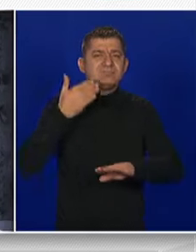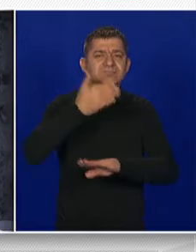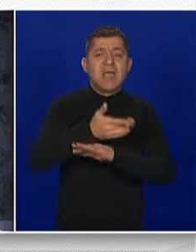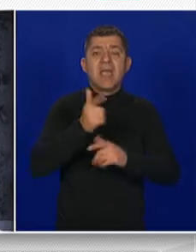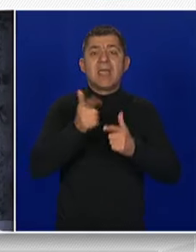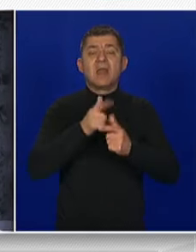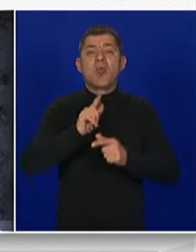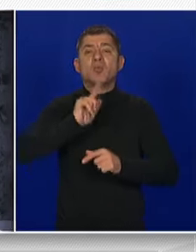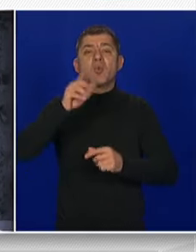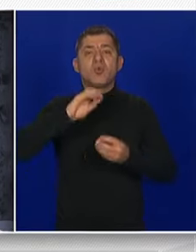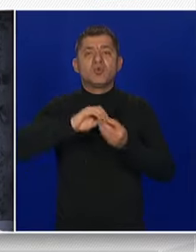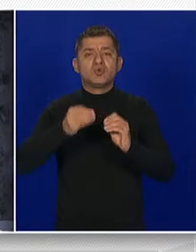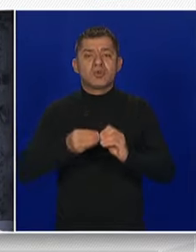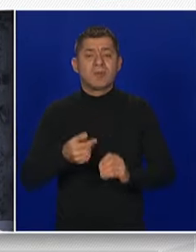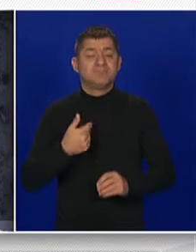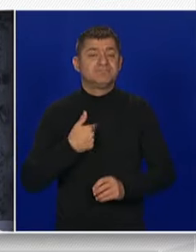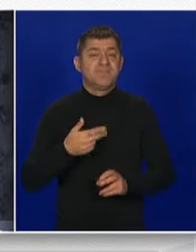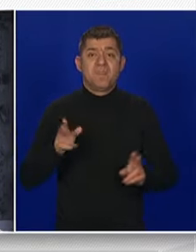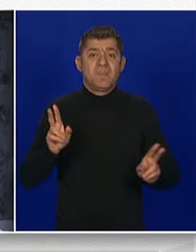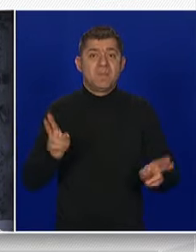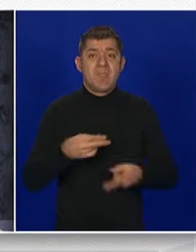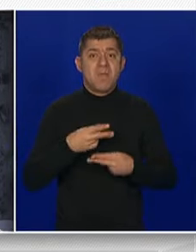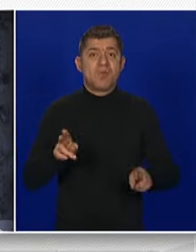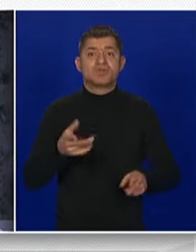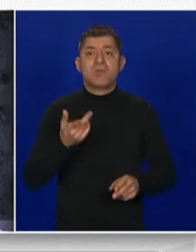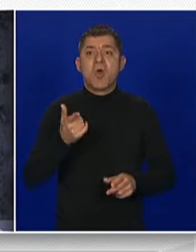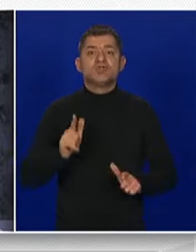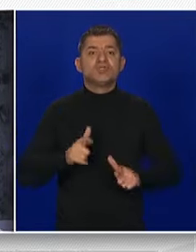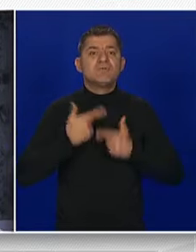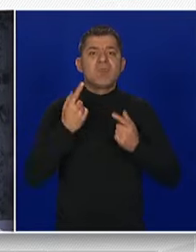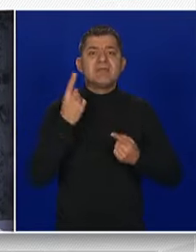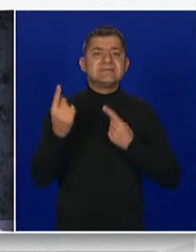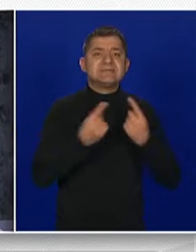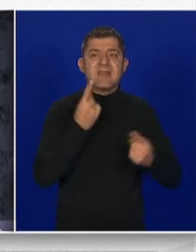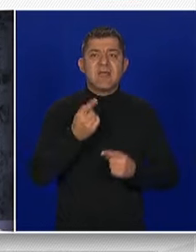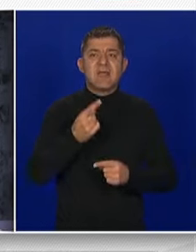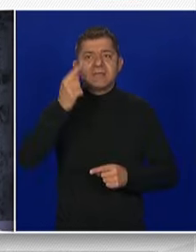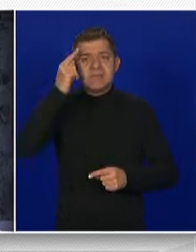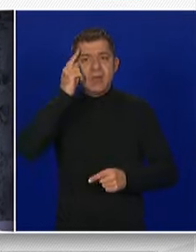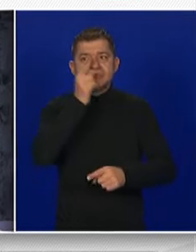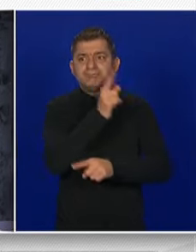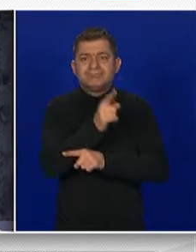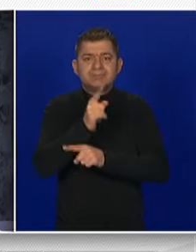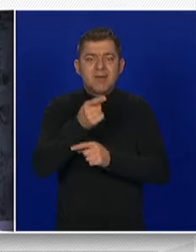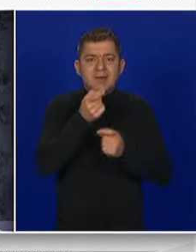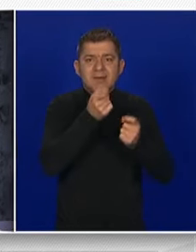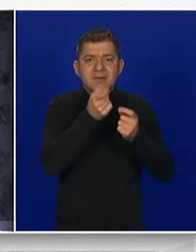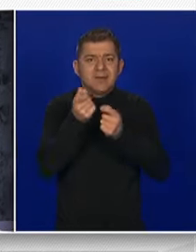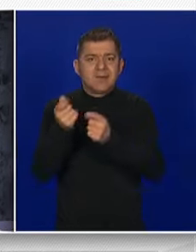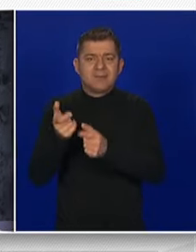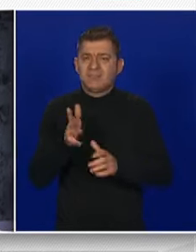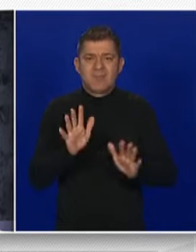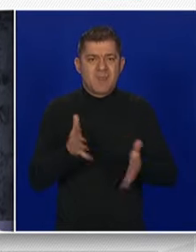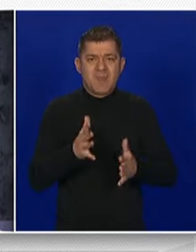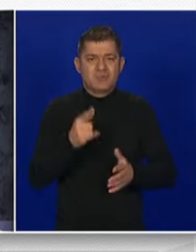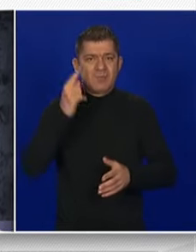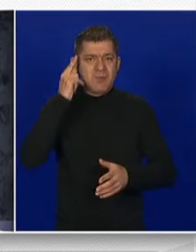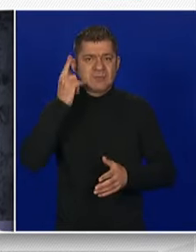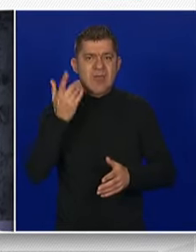u neki drugi dućan. Dakle, ne možemo sve životne situacije propisati. Mislimo da je ovo odluka koja